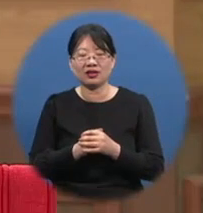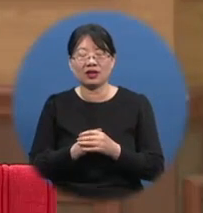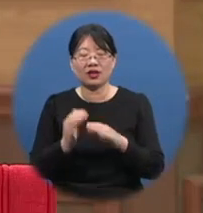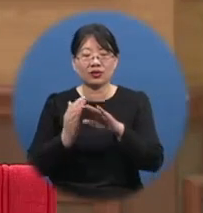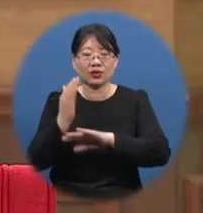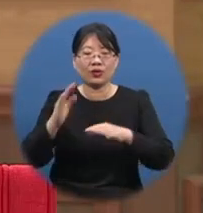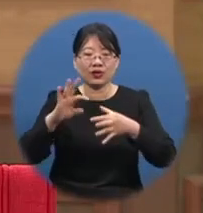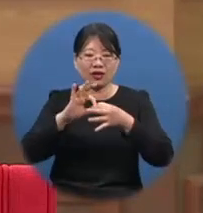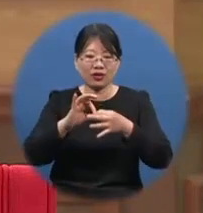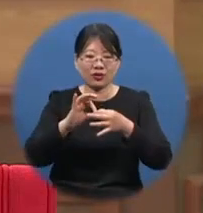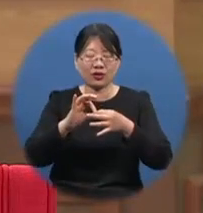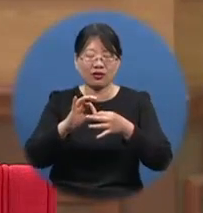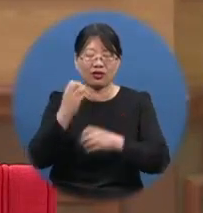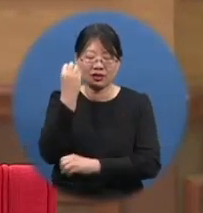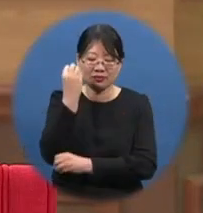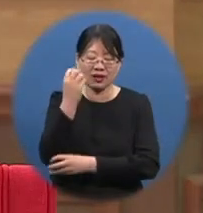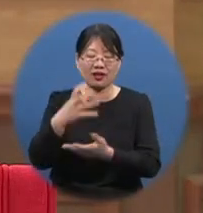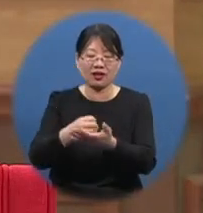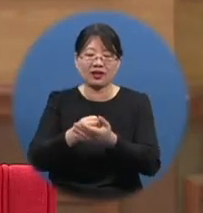초연결을 기반으로 한